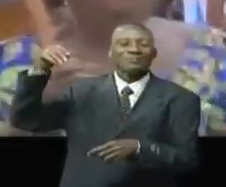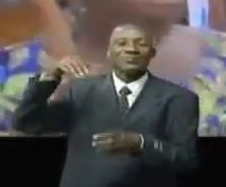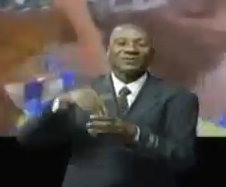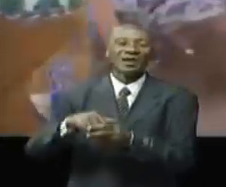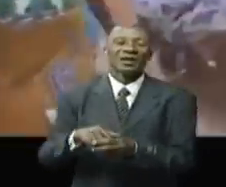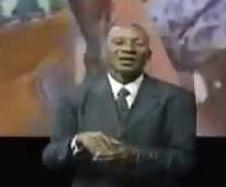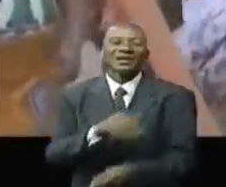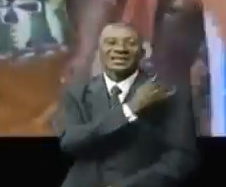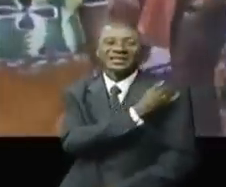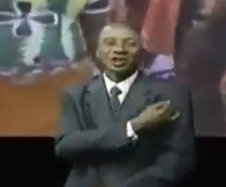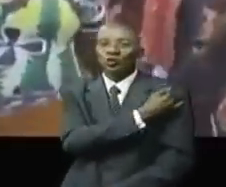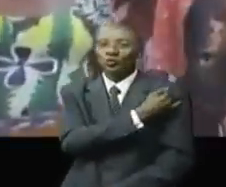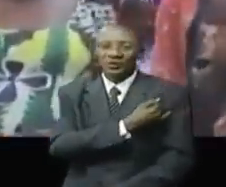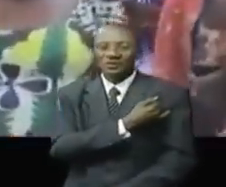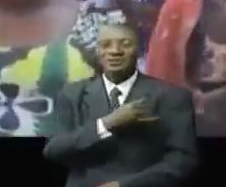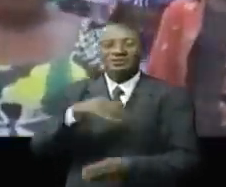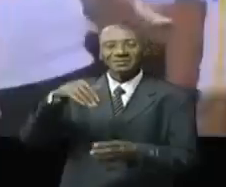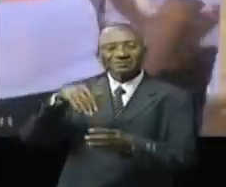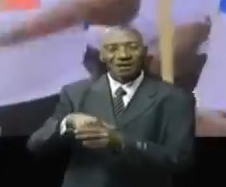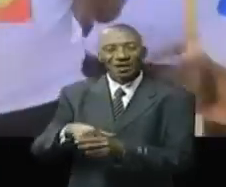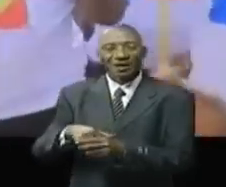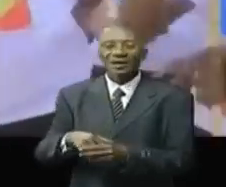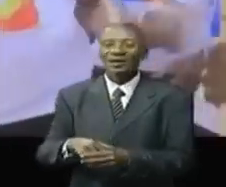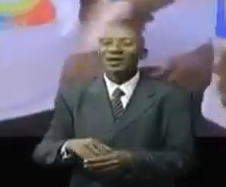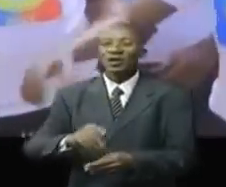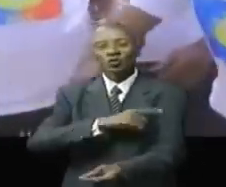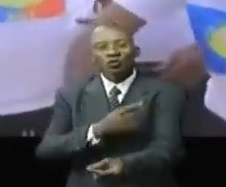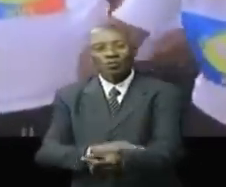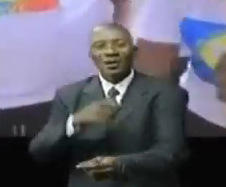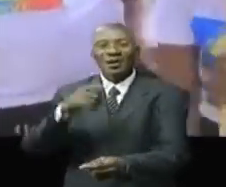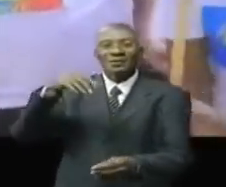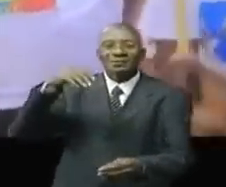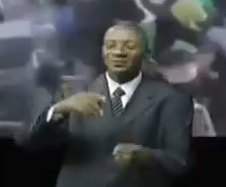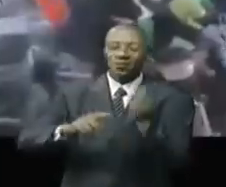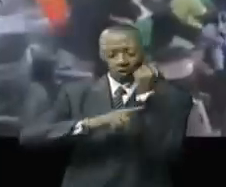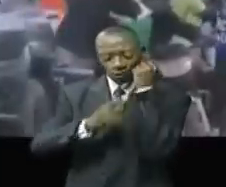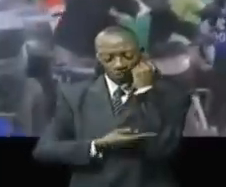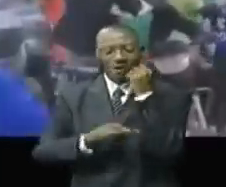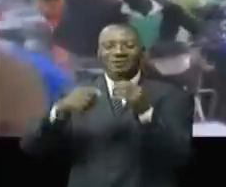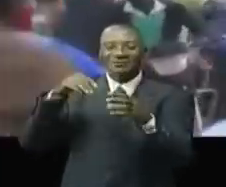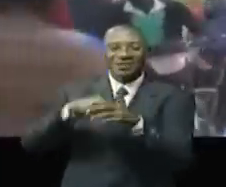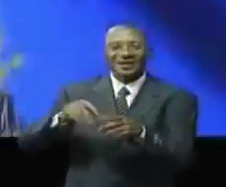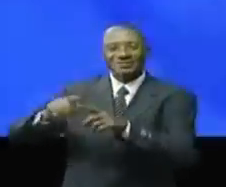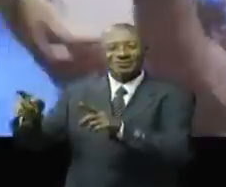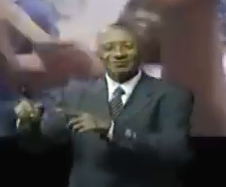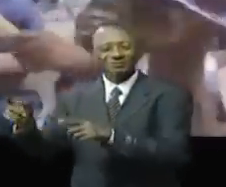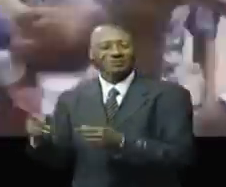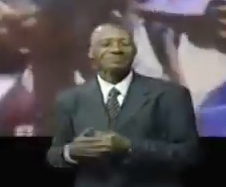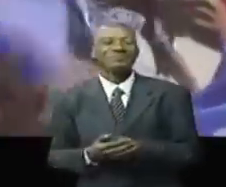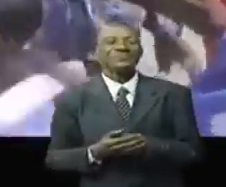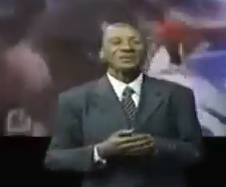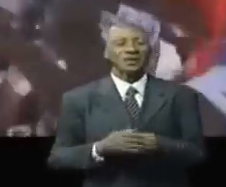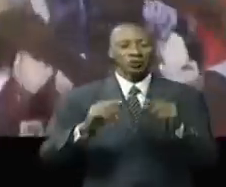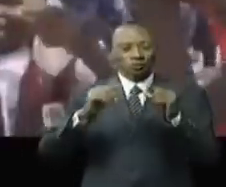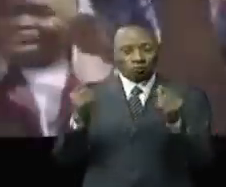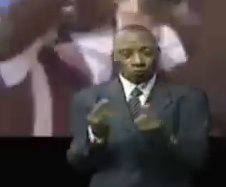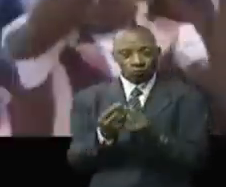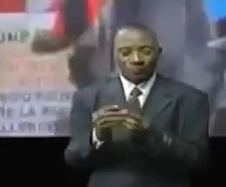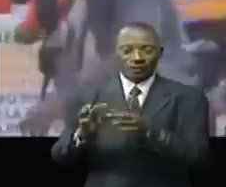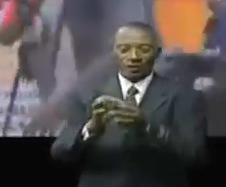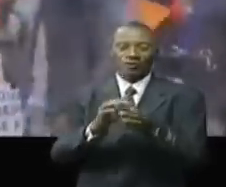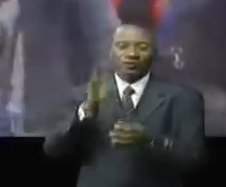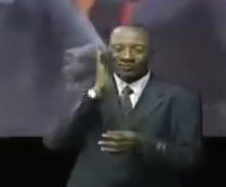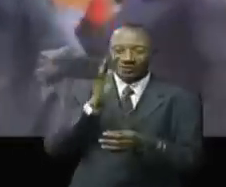les Rwanda. Ce samedi 18 juin à Bunia, les partis politiques membres de l'Union Sacrée Coordination de l'Ituri sont entrés dans la danse